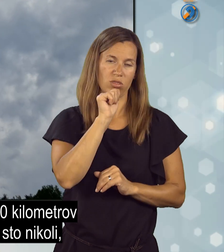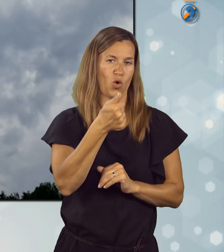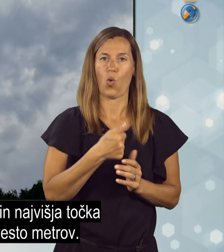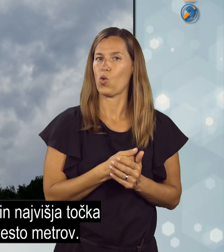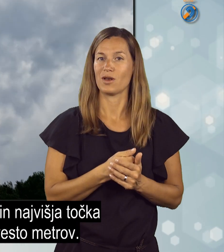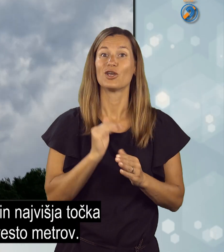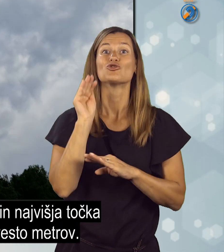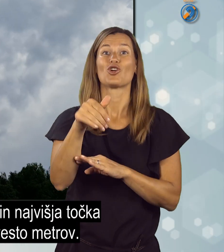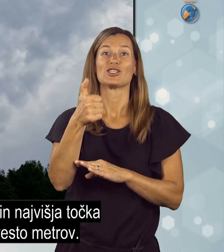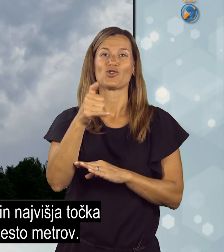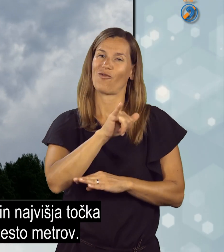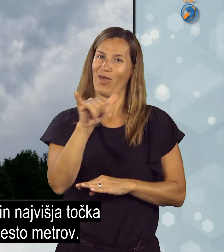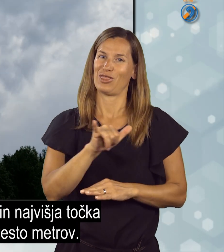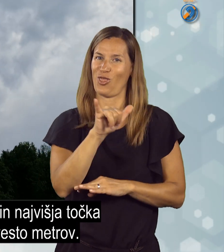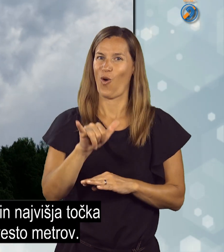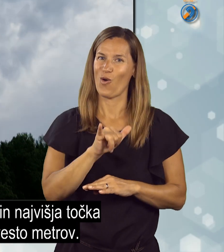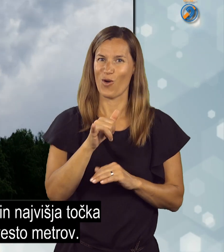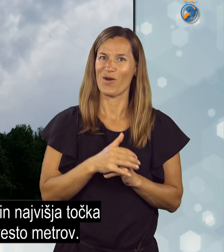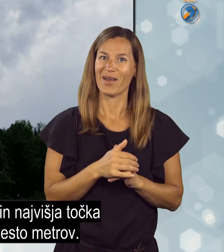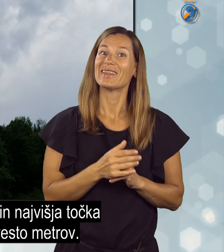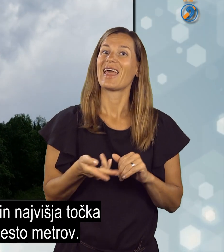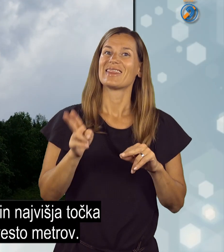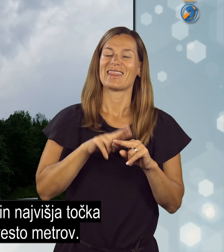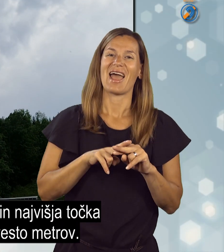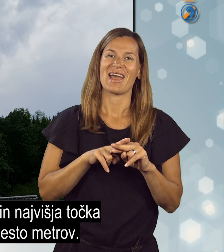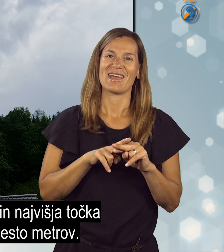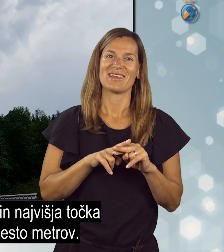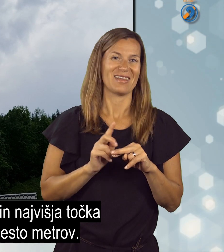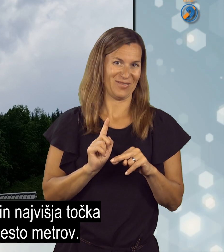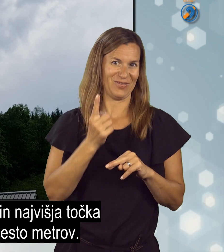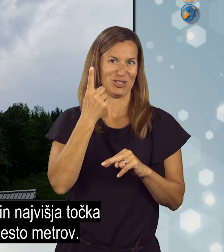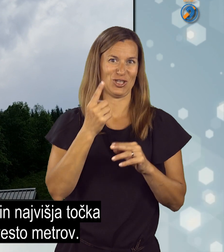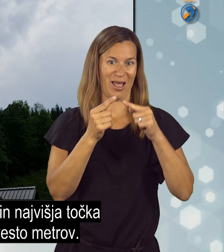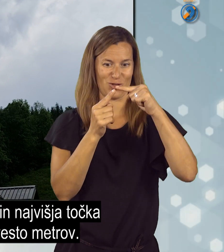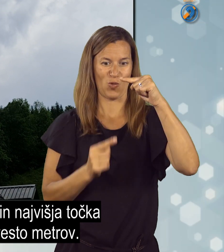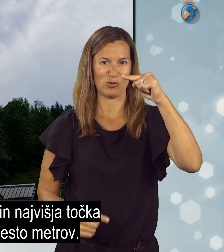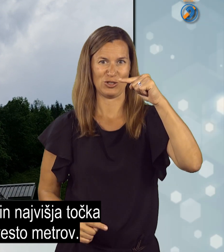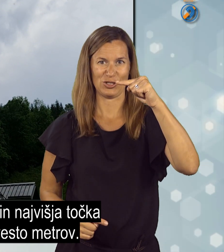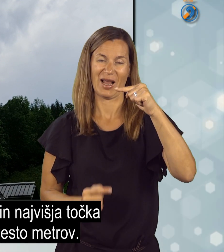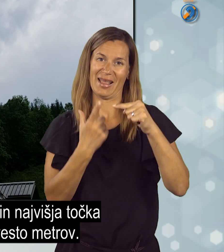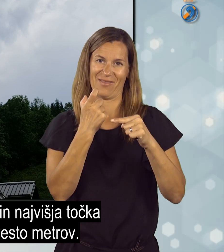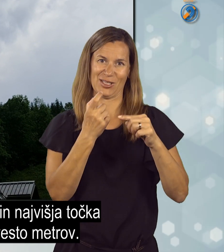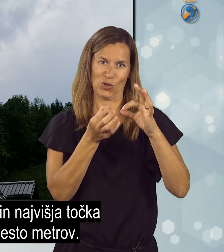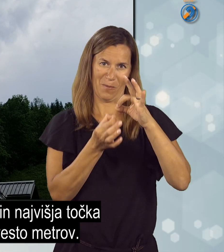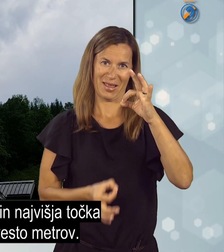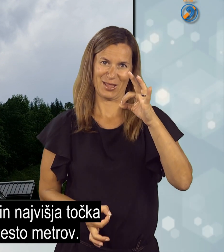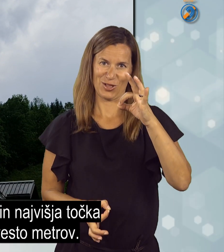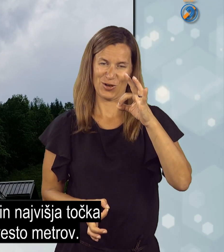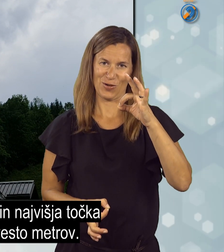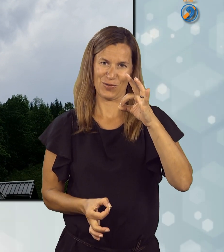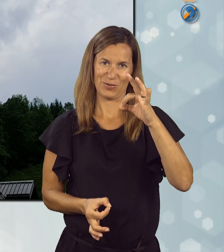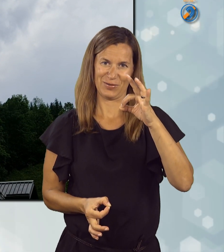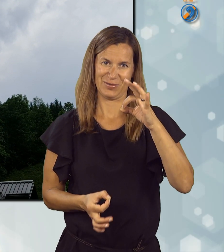nikoli, no, čez 100 pa vedno. In najvišja točka nad tlemi je 200 metrov.